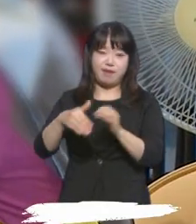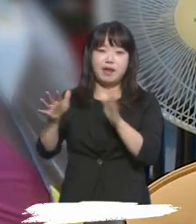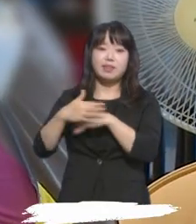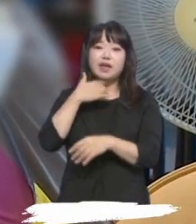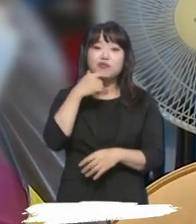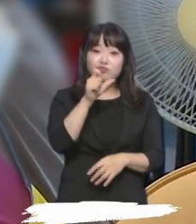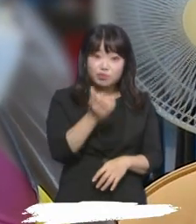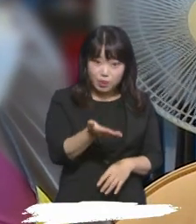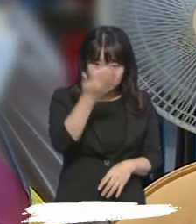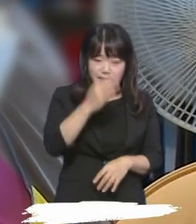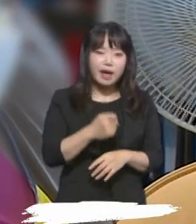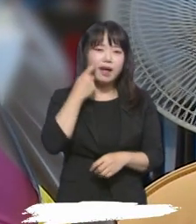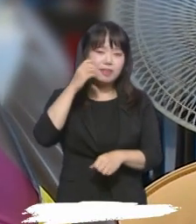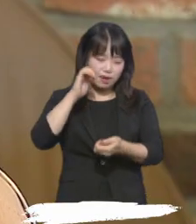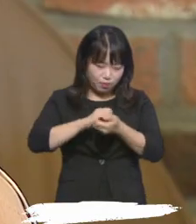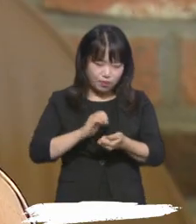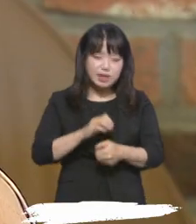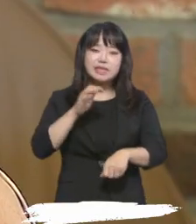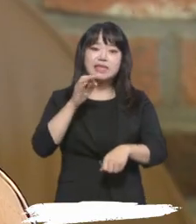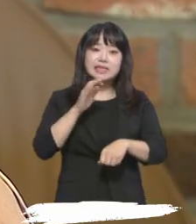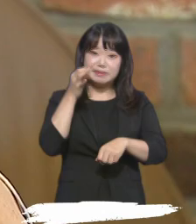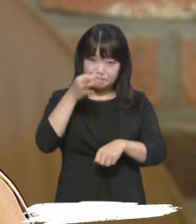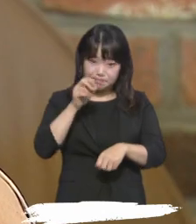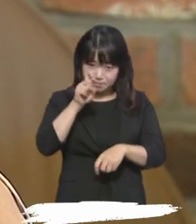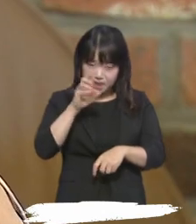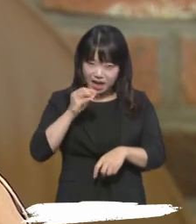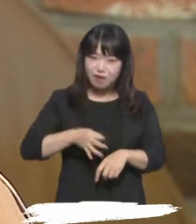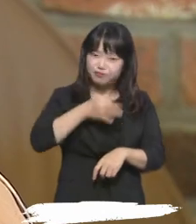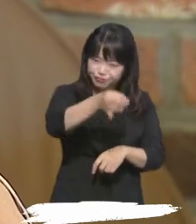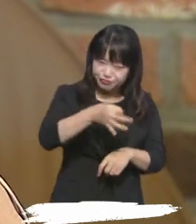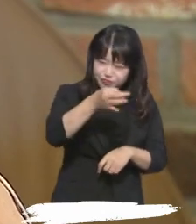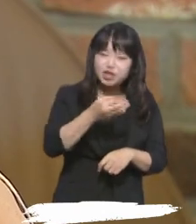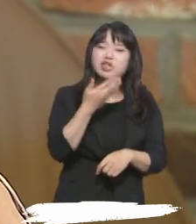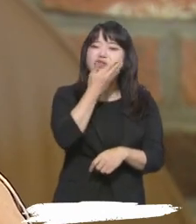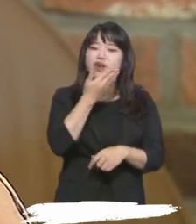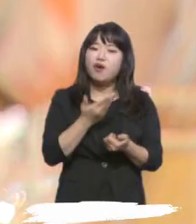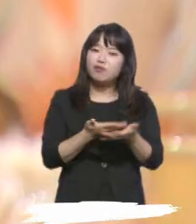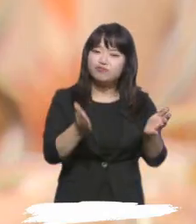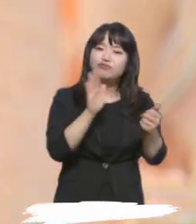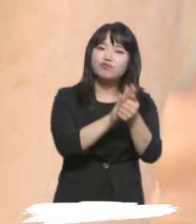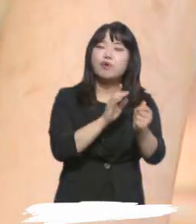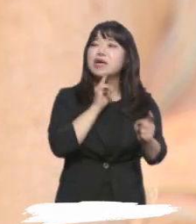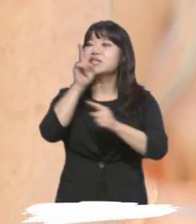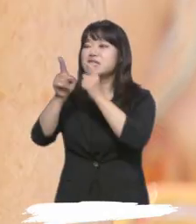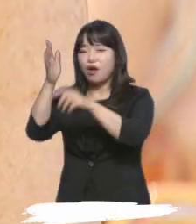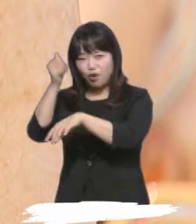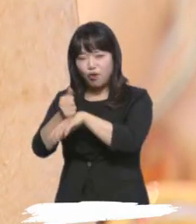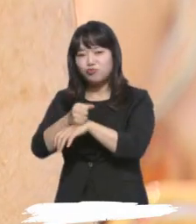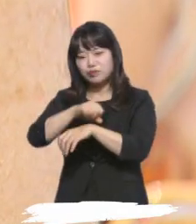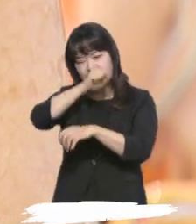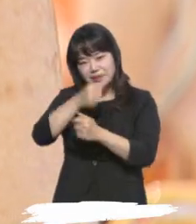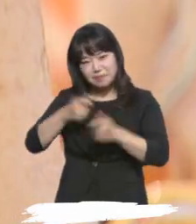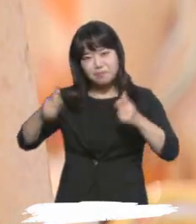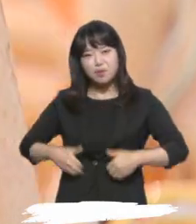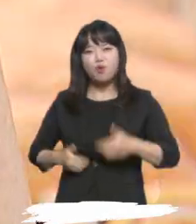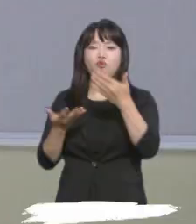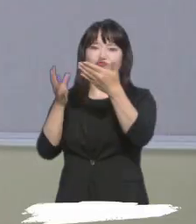이상 어르신에게 월 10만 원을 지원하는 어르신 영양 더하기 사업은 신청자가 늘면서 9억 원이 증액됐습니다.